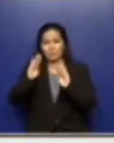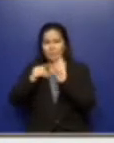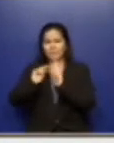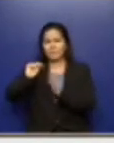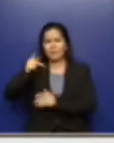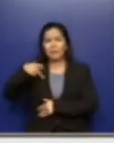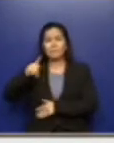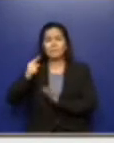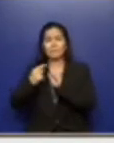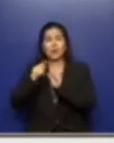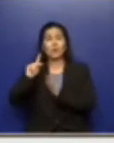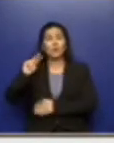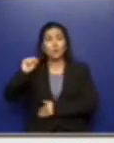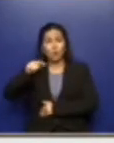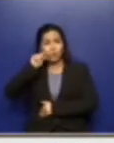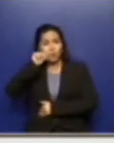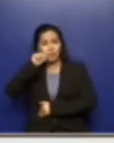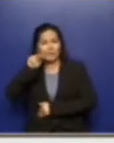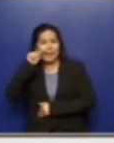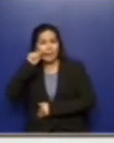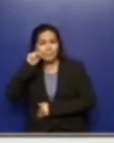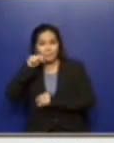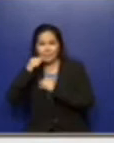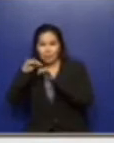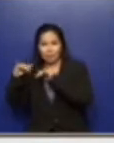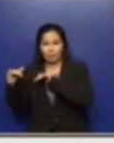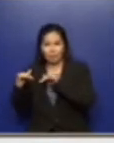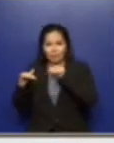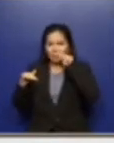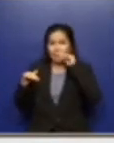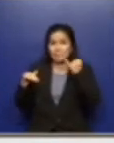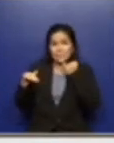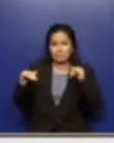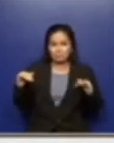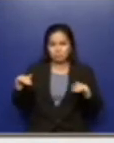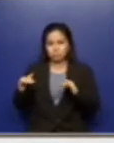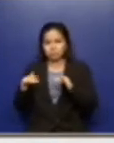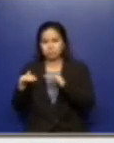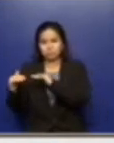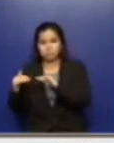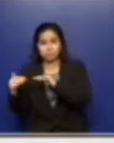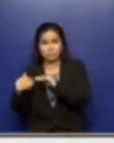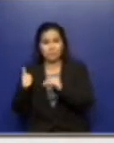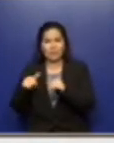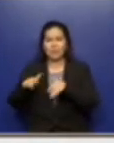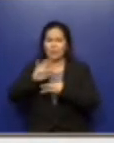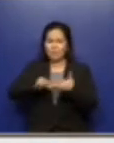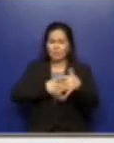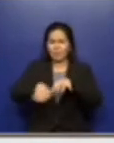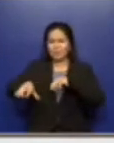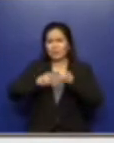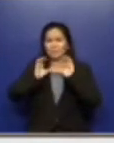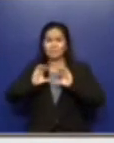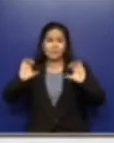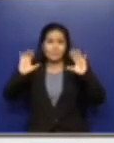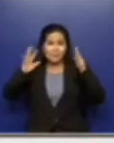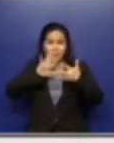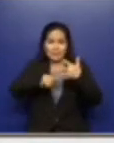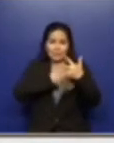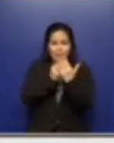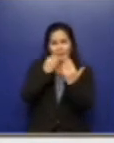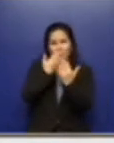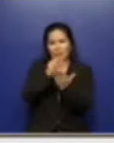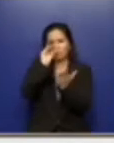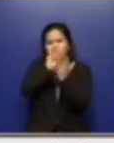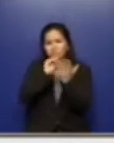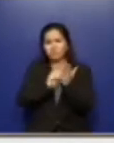เอาน้ำจืดมาดันน้ำทะเลเพราะสิ่งต่างๆเหล่านี้รัฐบาลไม่ได้เตรียมการรัฐบาลไม่ได้วางแผนงบประมาณว